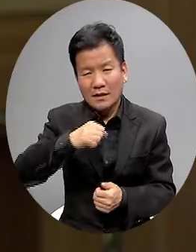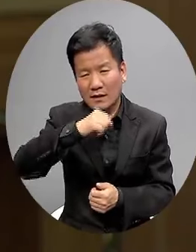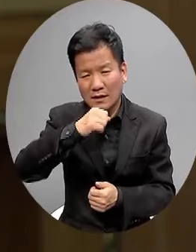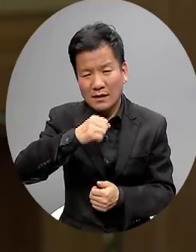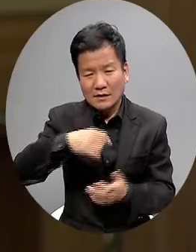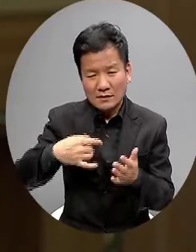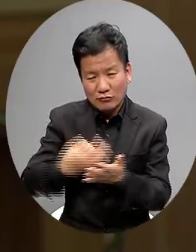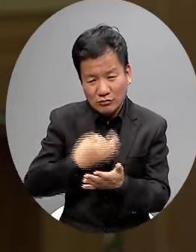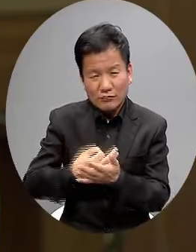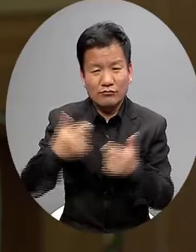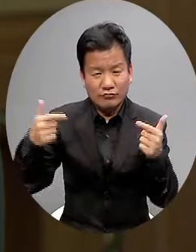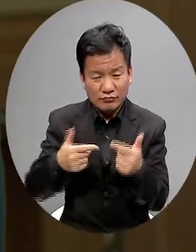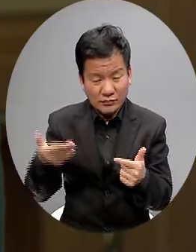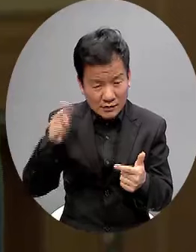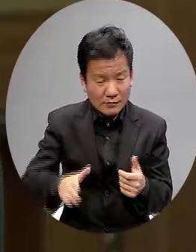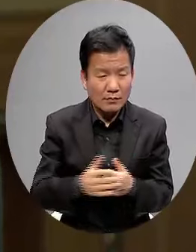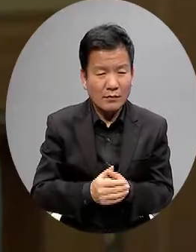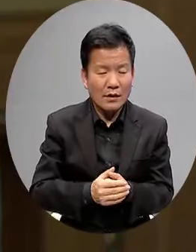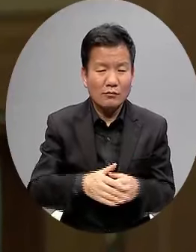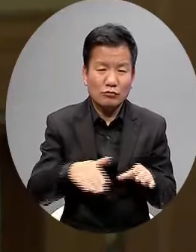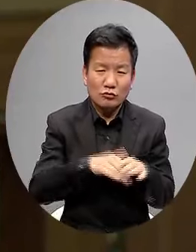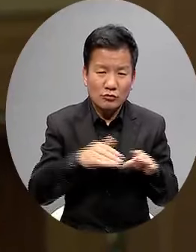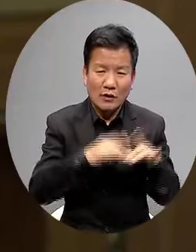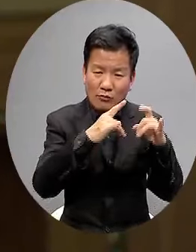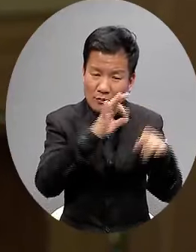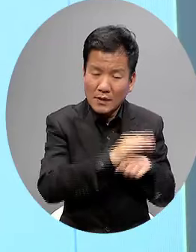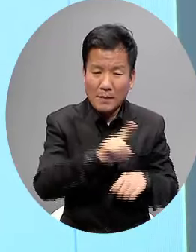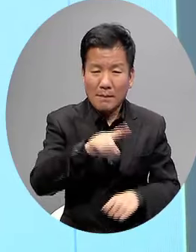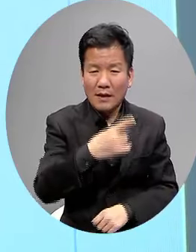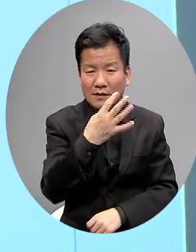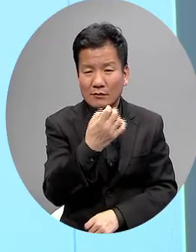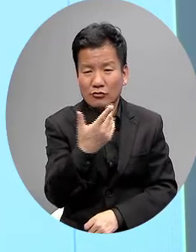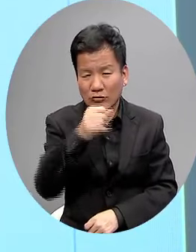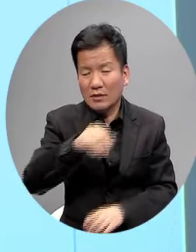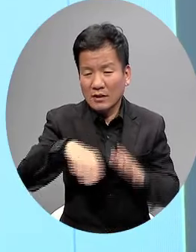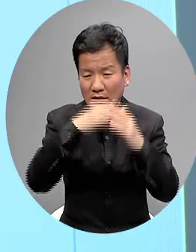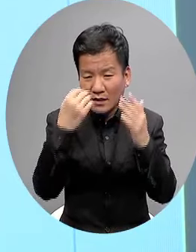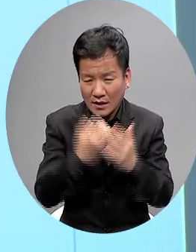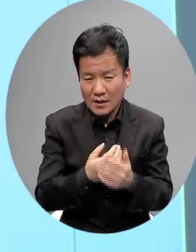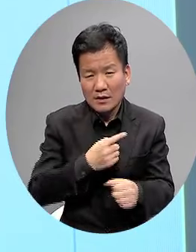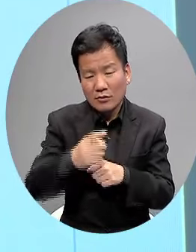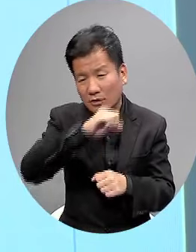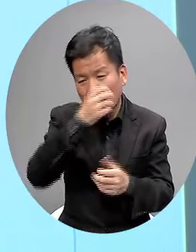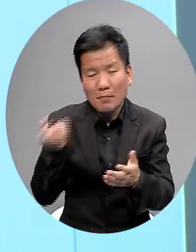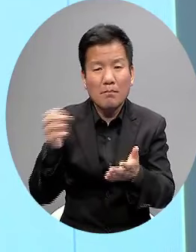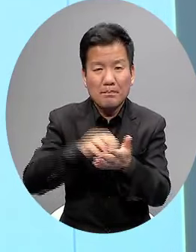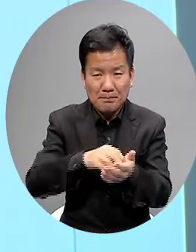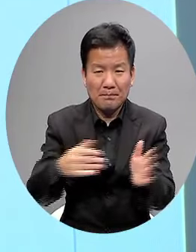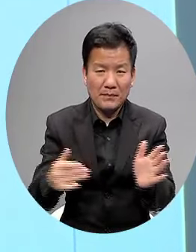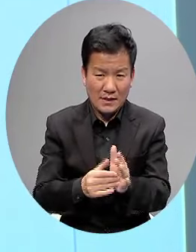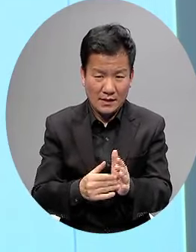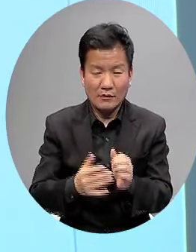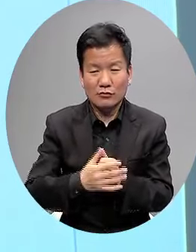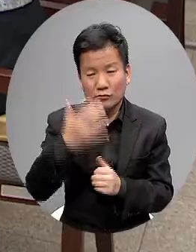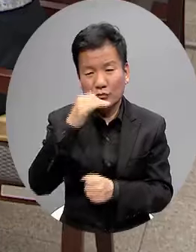예상된다면서 문화궁전 자녀 사업비 146억원 전액을 내년도 예산안에